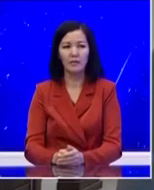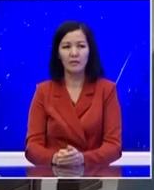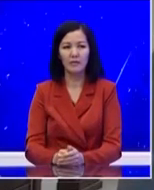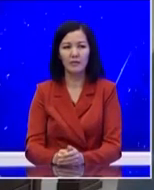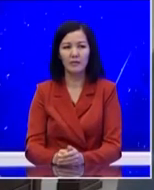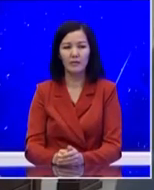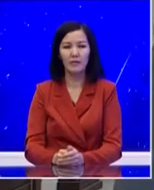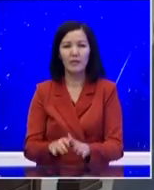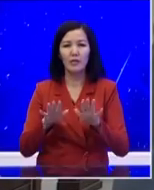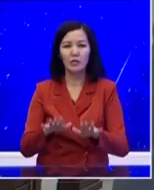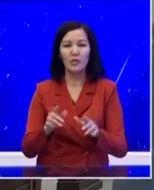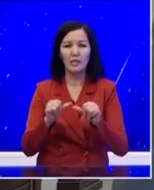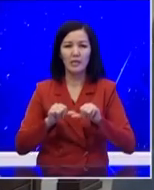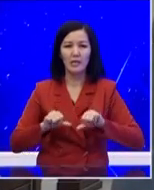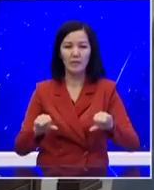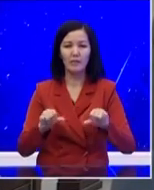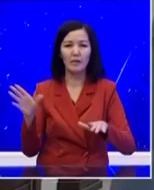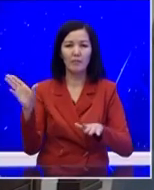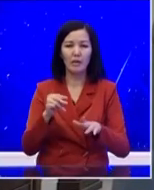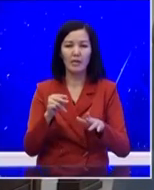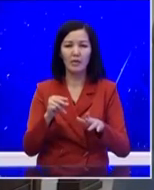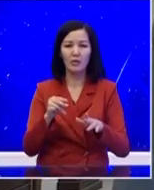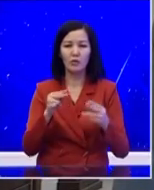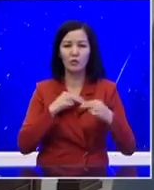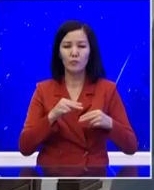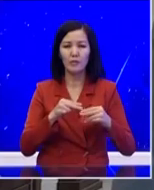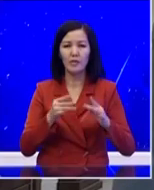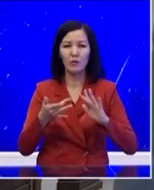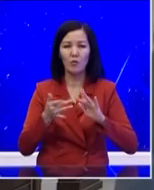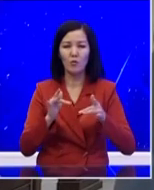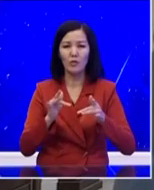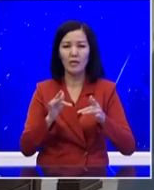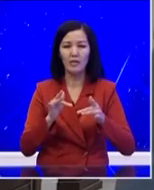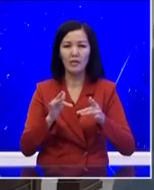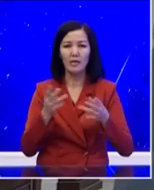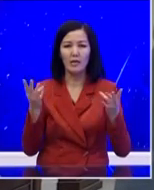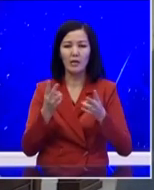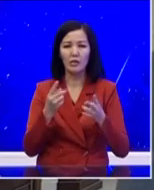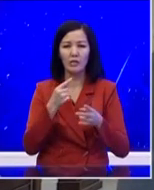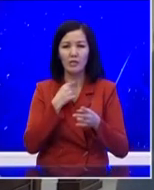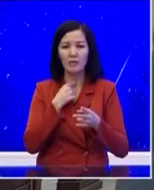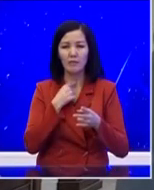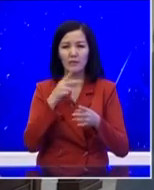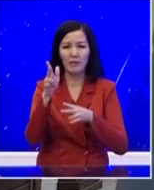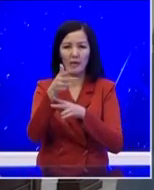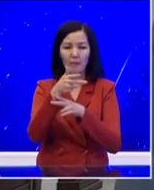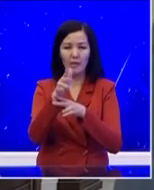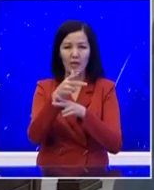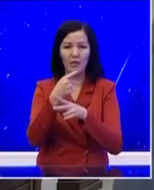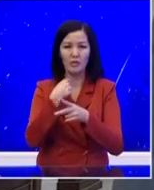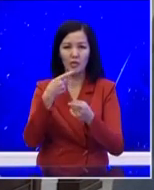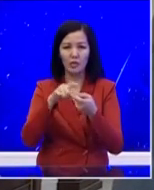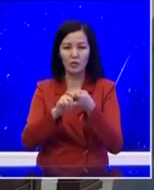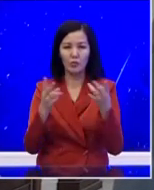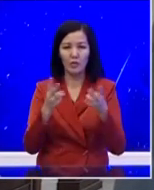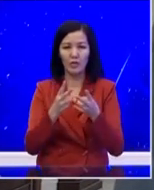2018 жылғы комиссияда барлық жұмыстар онлайн жаңағы тиісті дыбыс камераларға аудио барлығы жазылу керек екен.